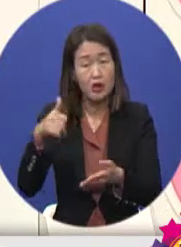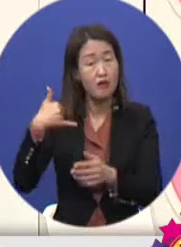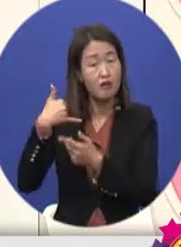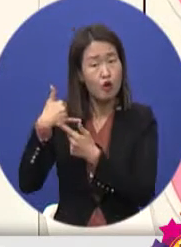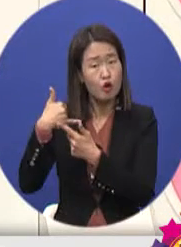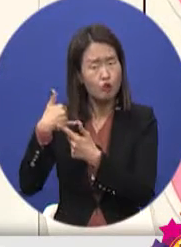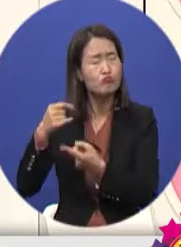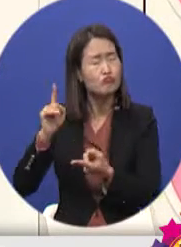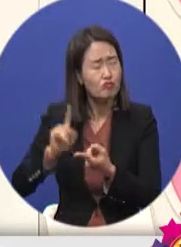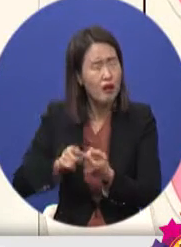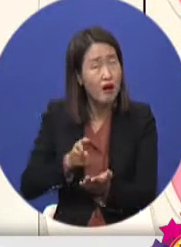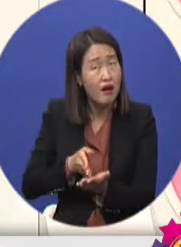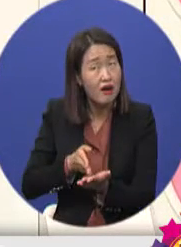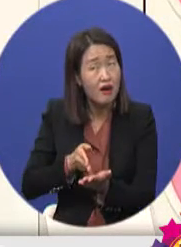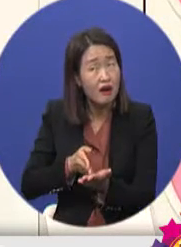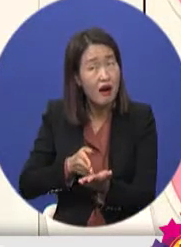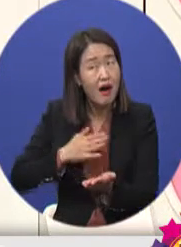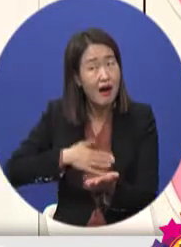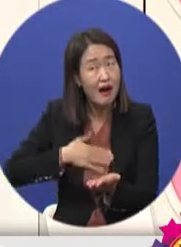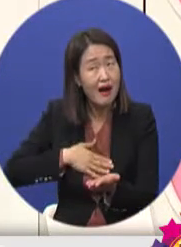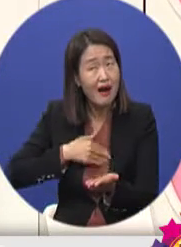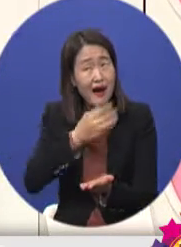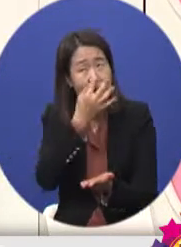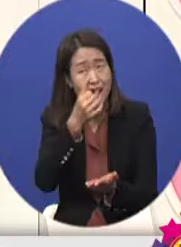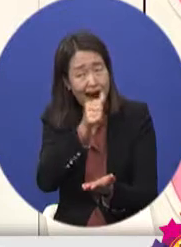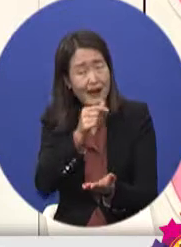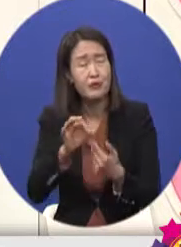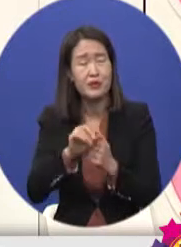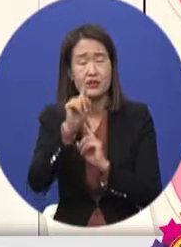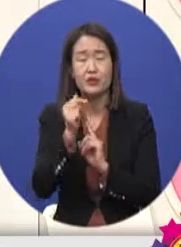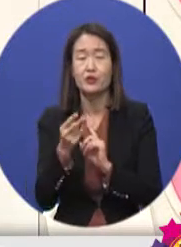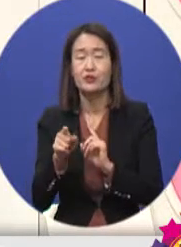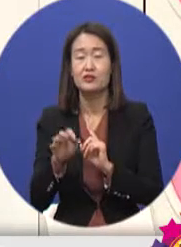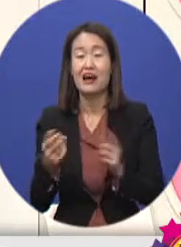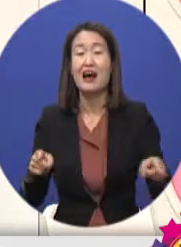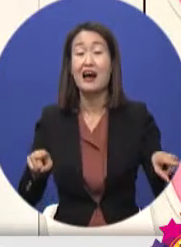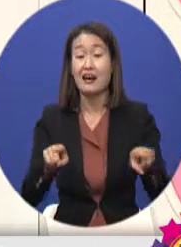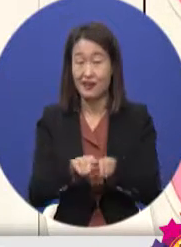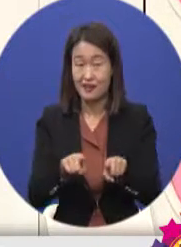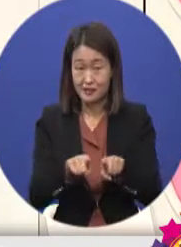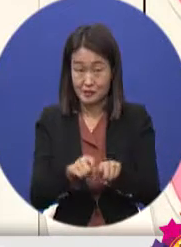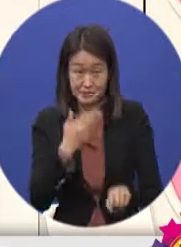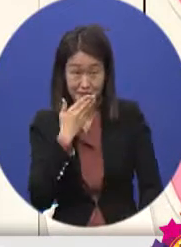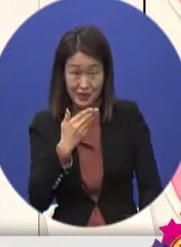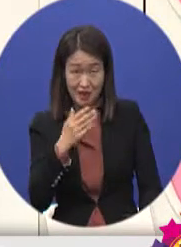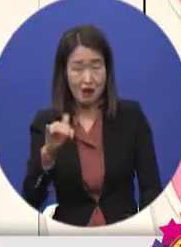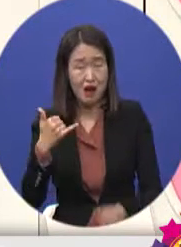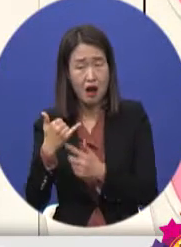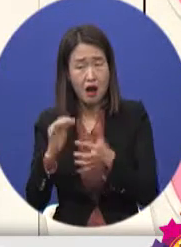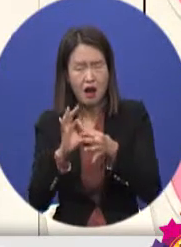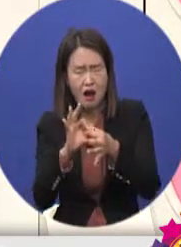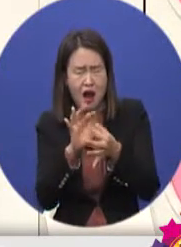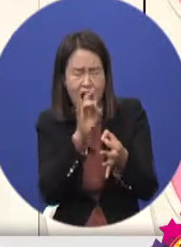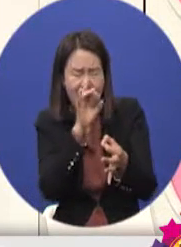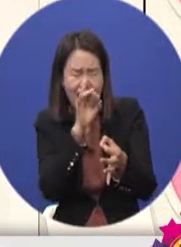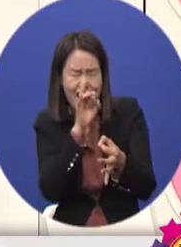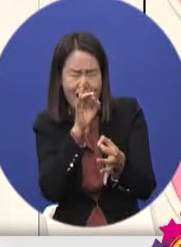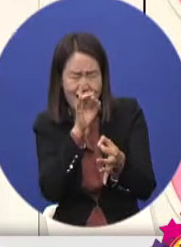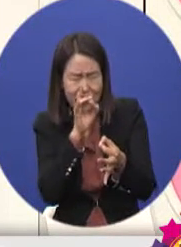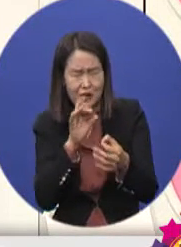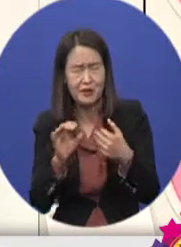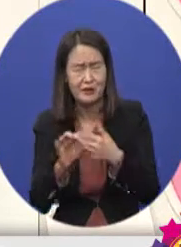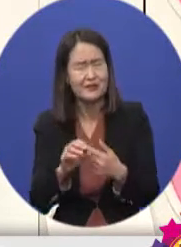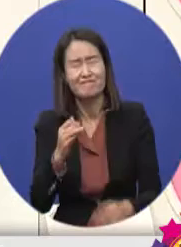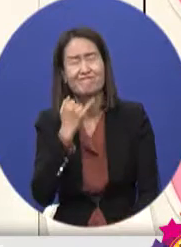시키는 그대로 따라하시면 저 이효정이와 함께 하실 수 있으니까 전화가 만약 연결이 안 되더라도 몇